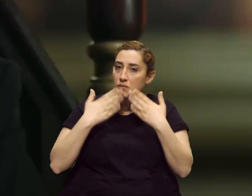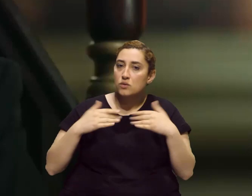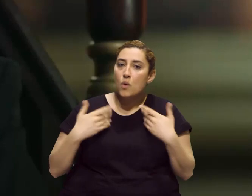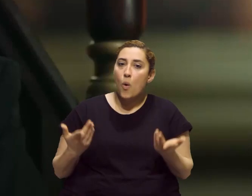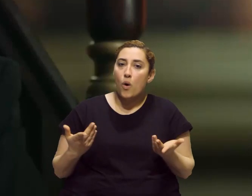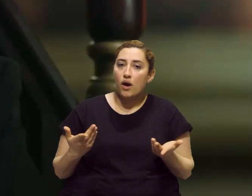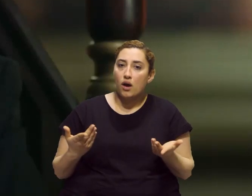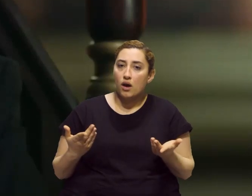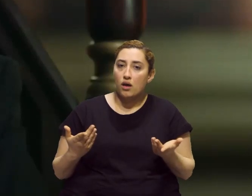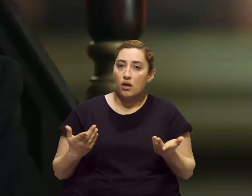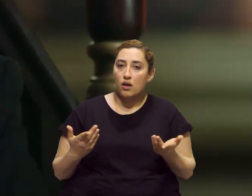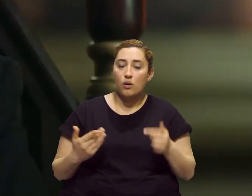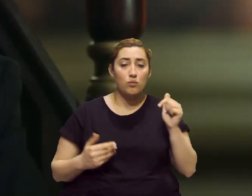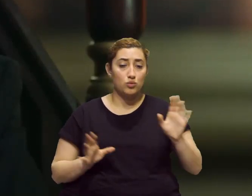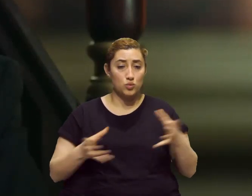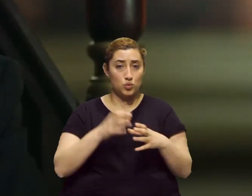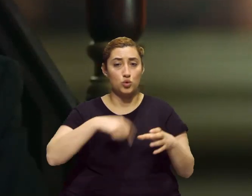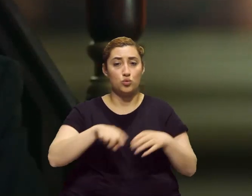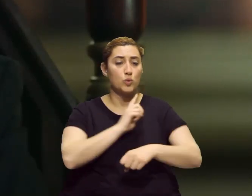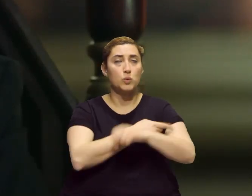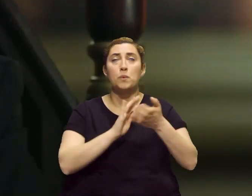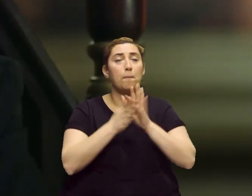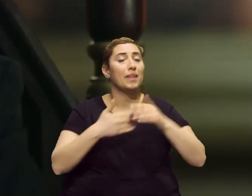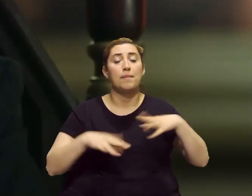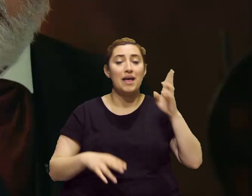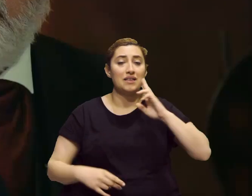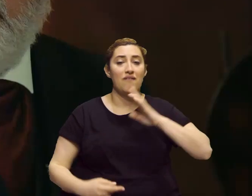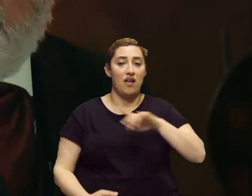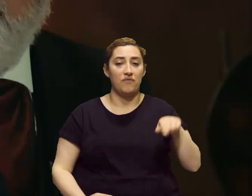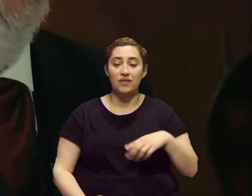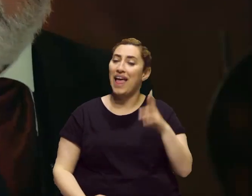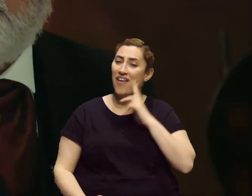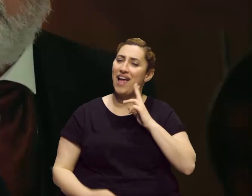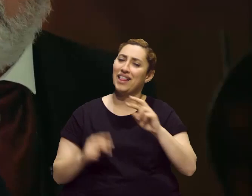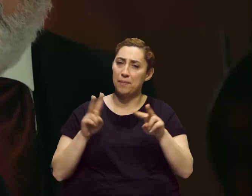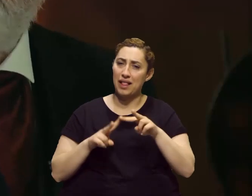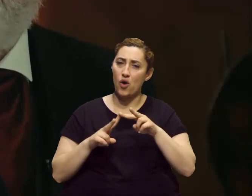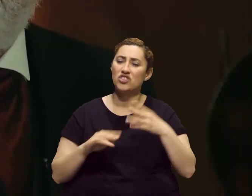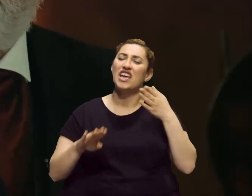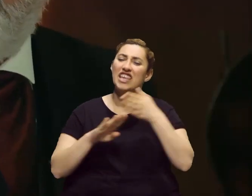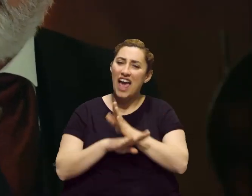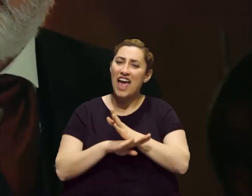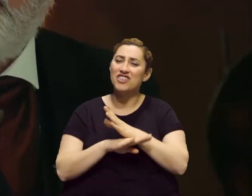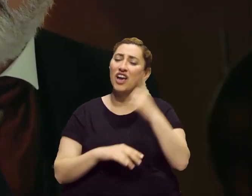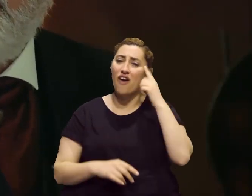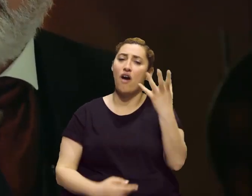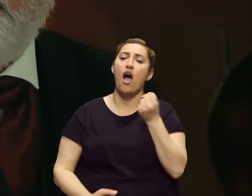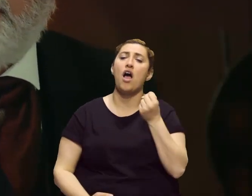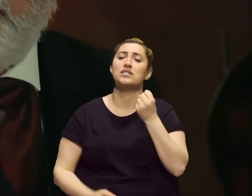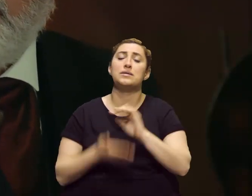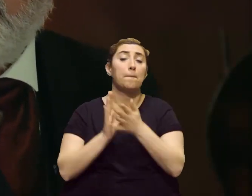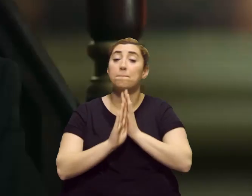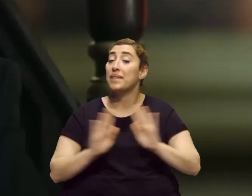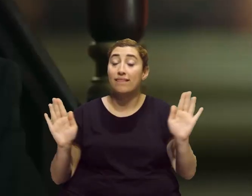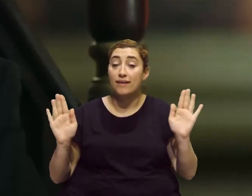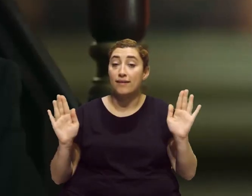Miloş? Bu teşkilatın gücü bitmez efendiler. Efendim Miloş, hakikati idrak et.